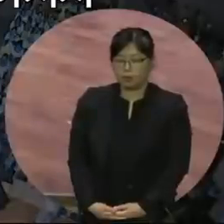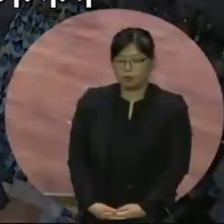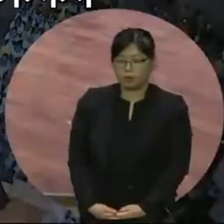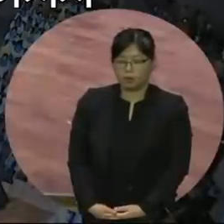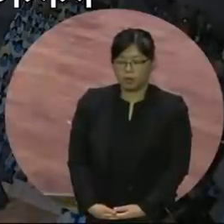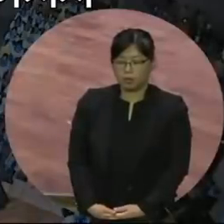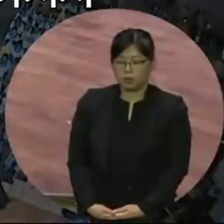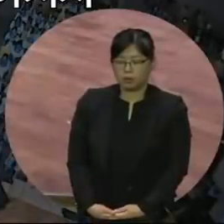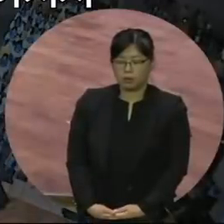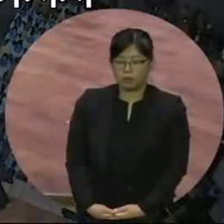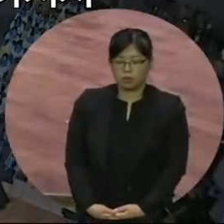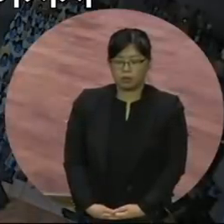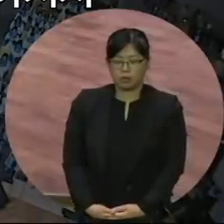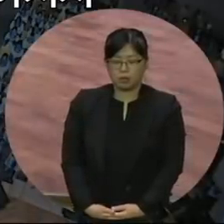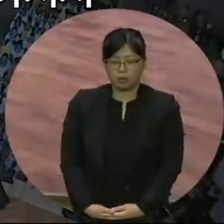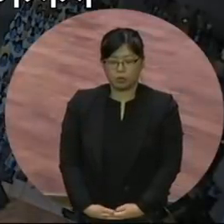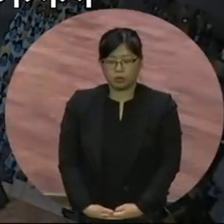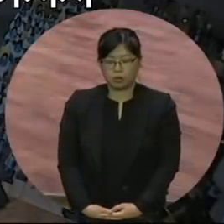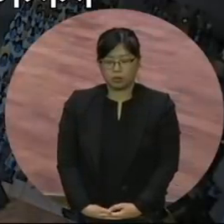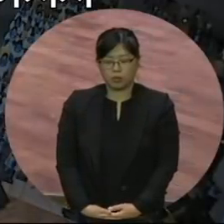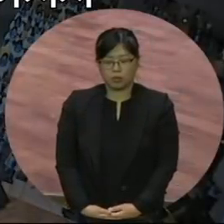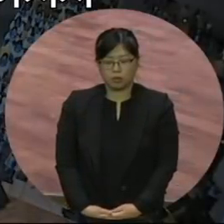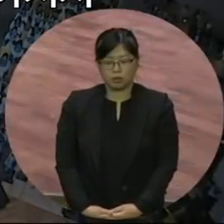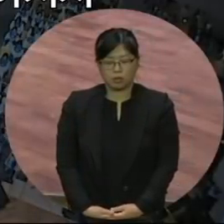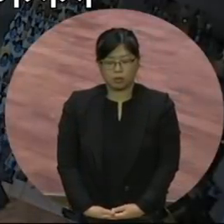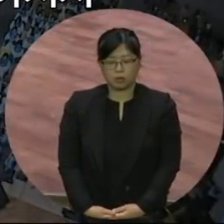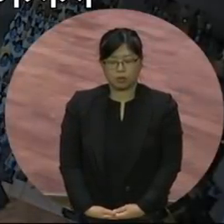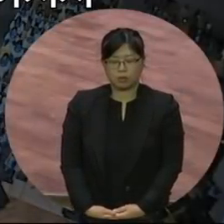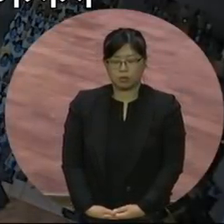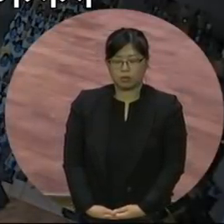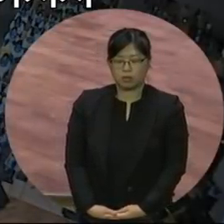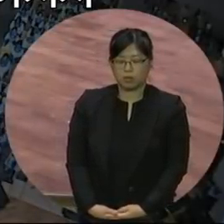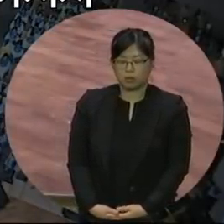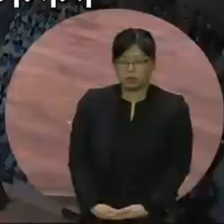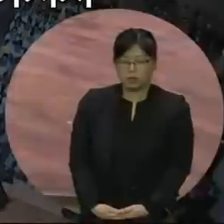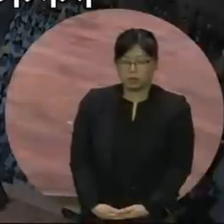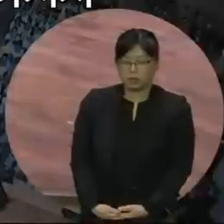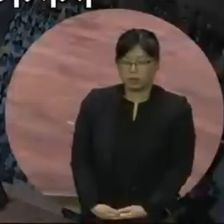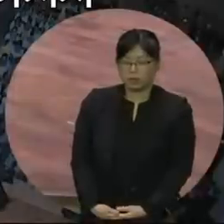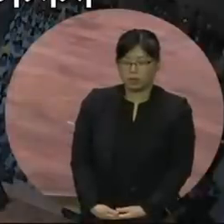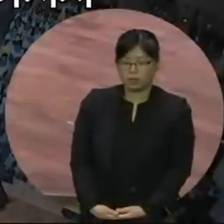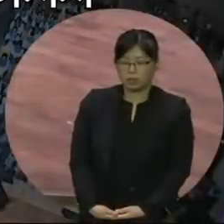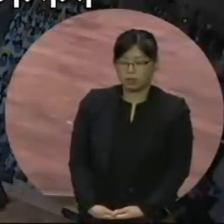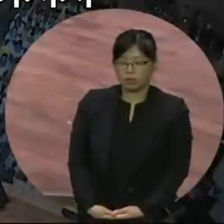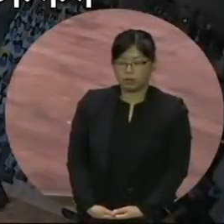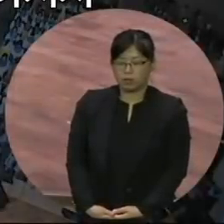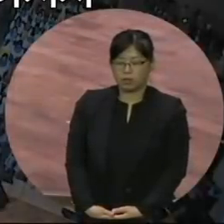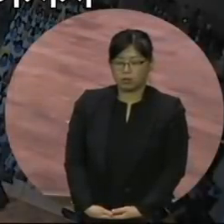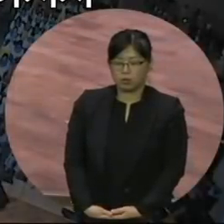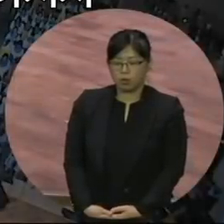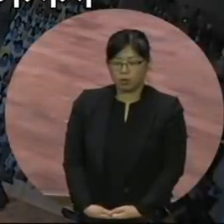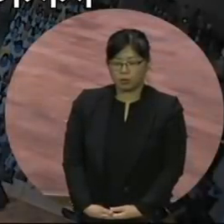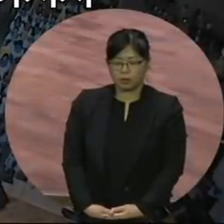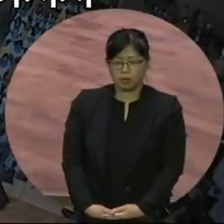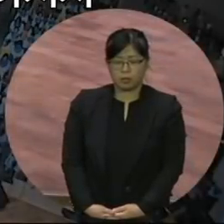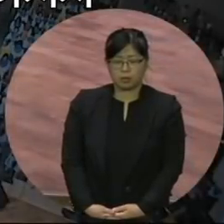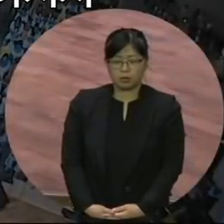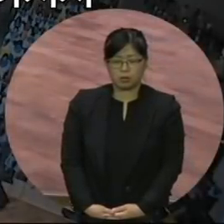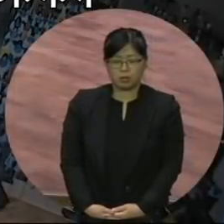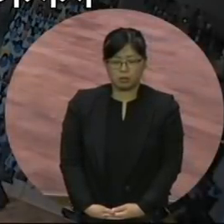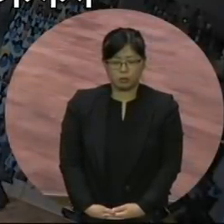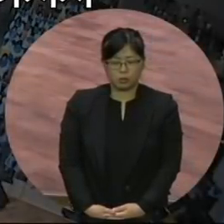하나님의 온전한 응답을 누릴 수 있도록 하나님께서 역사해 주시옵소서. 하나님이 온전한 축복 가운데 질병 가운데 있는